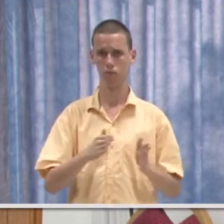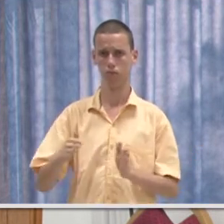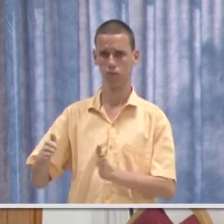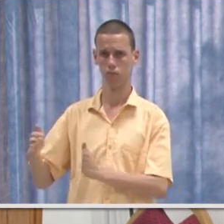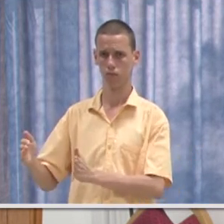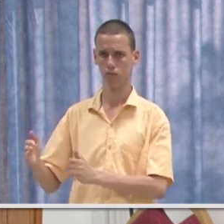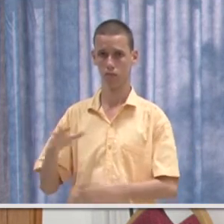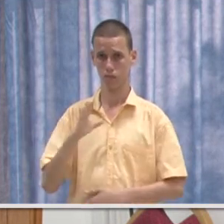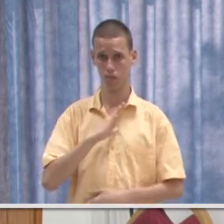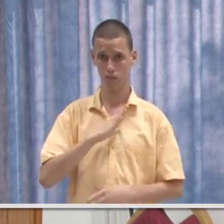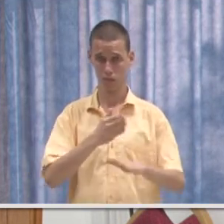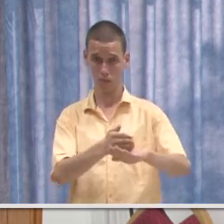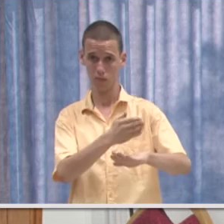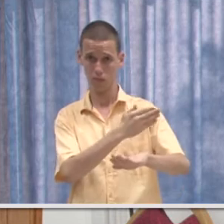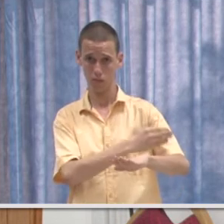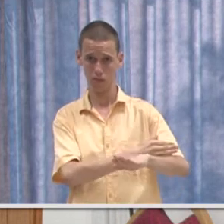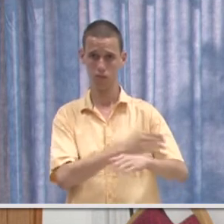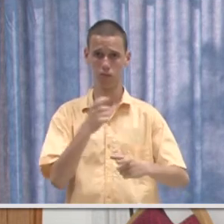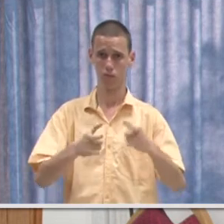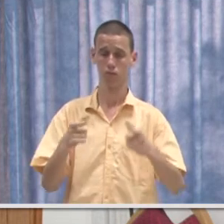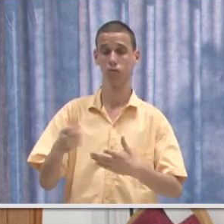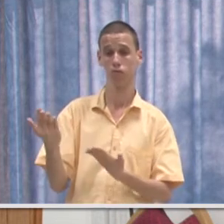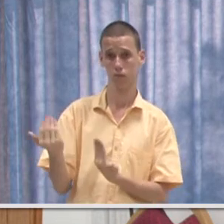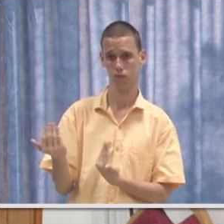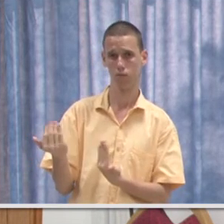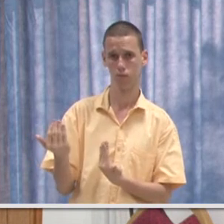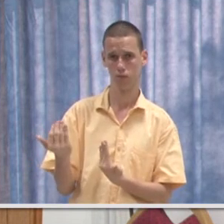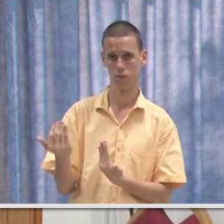backlog. So nous laissons ben cirurgien